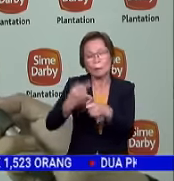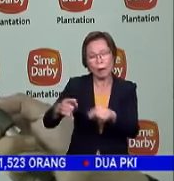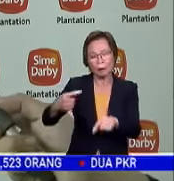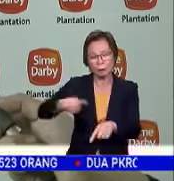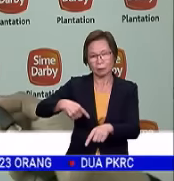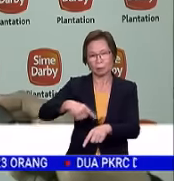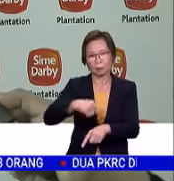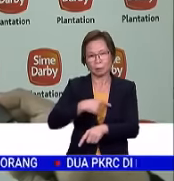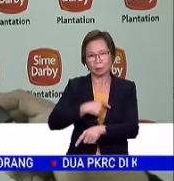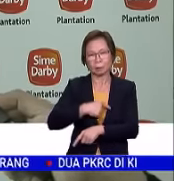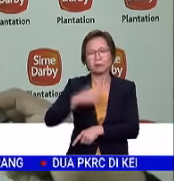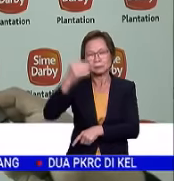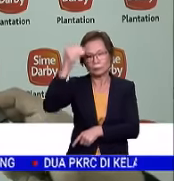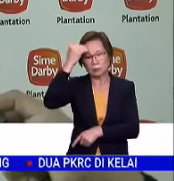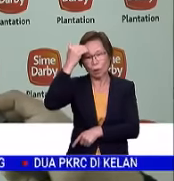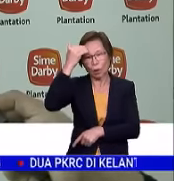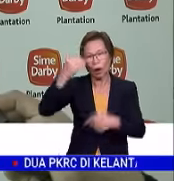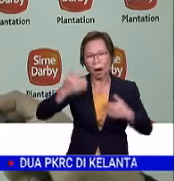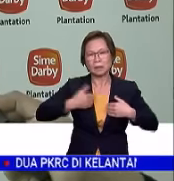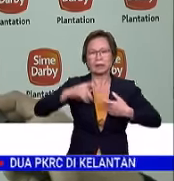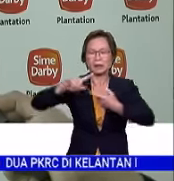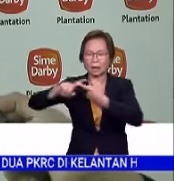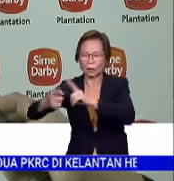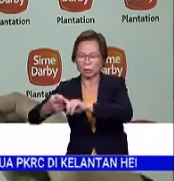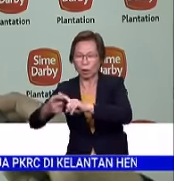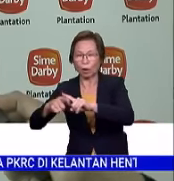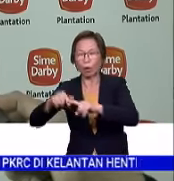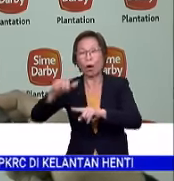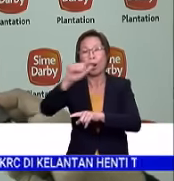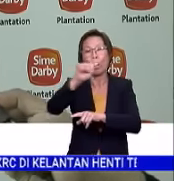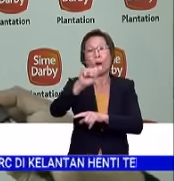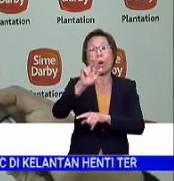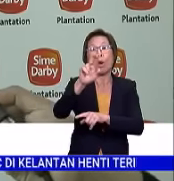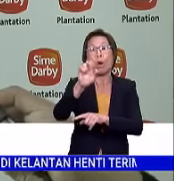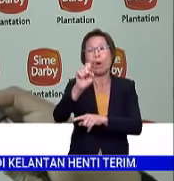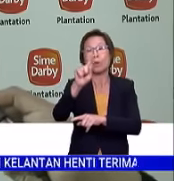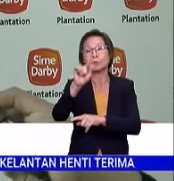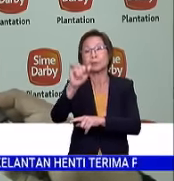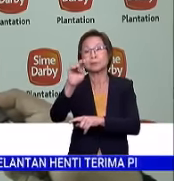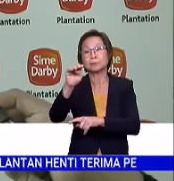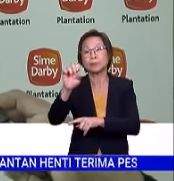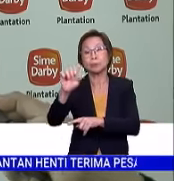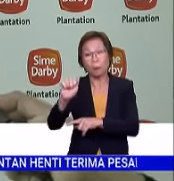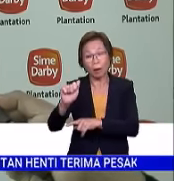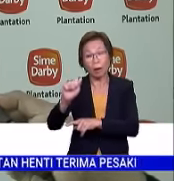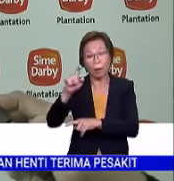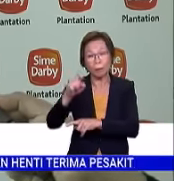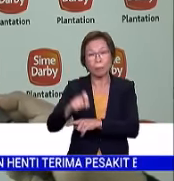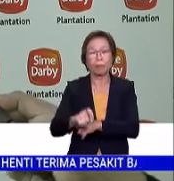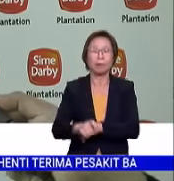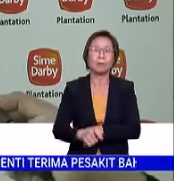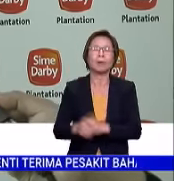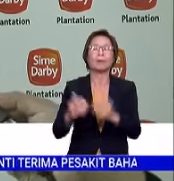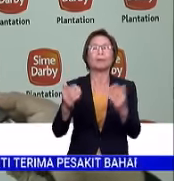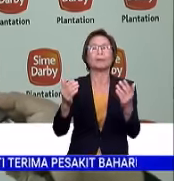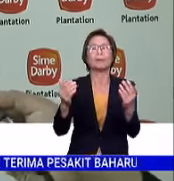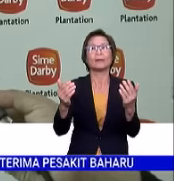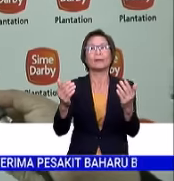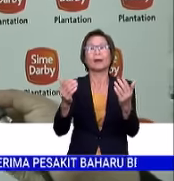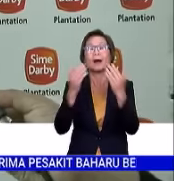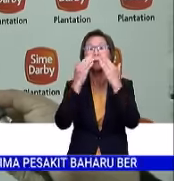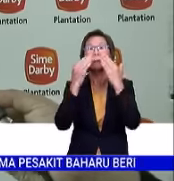juga ambil maklum bahawa ada juga sahabat-sahabat yang autisma yang mungkin memerlukan sokongan yang lebih. Jadi alhamdulillah kami